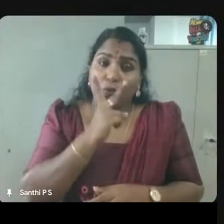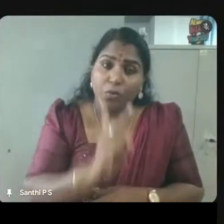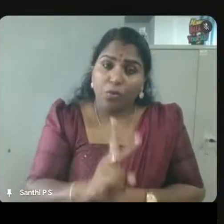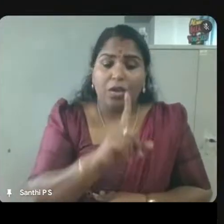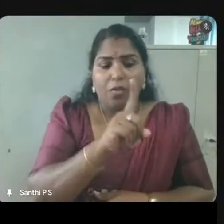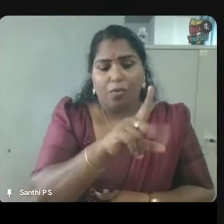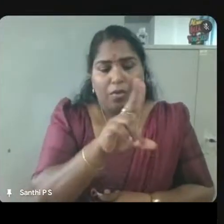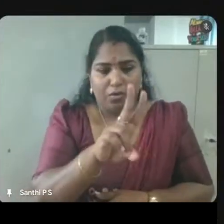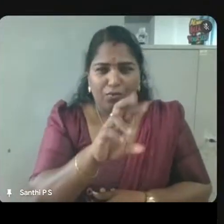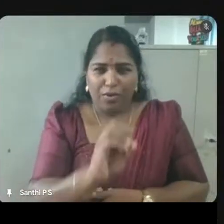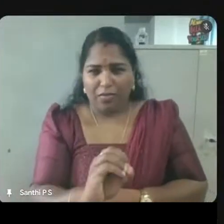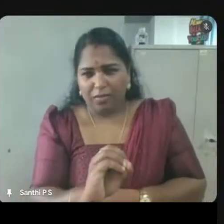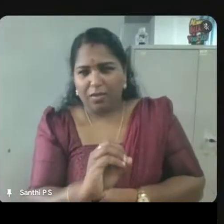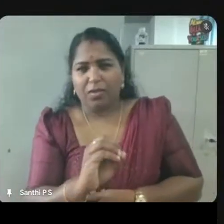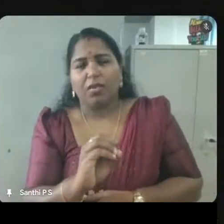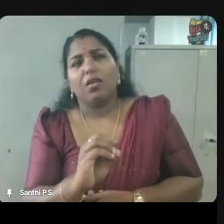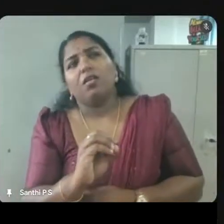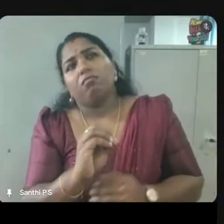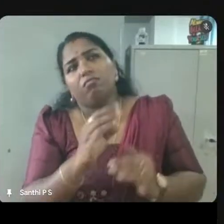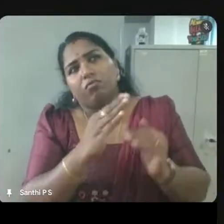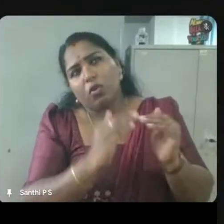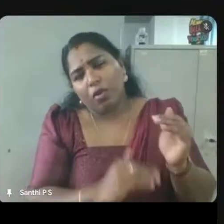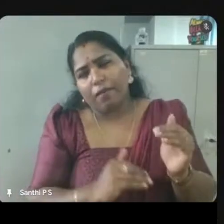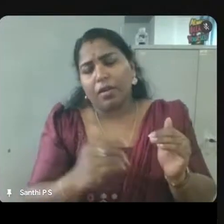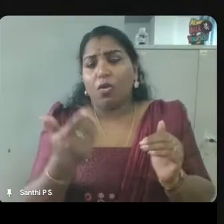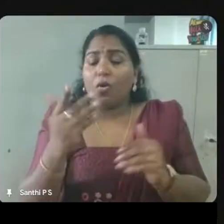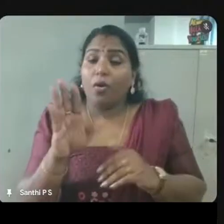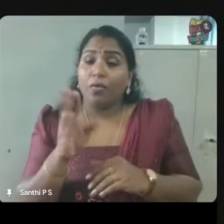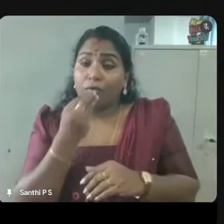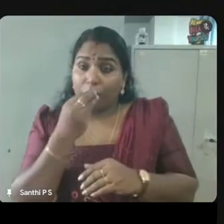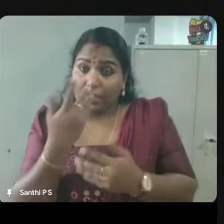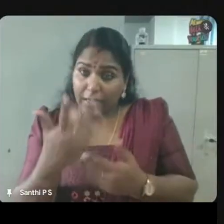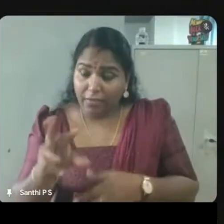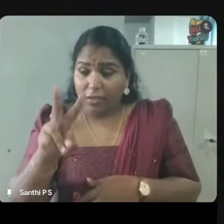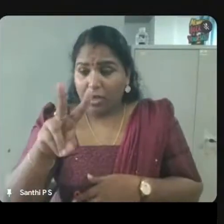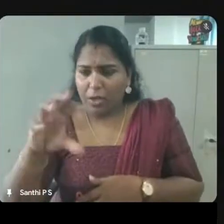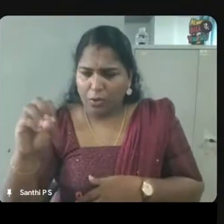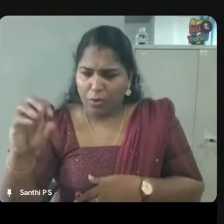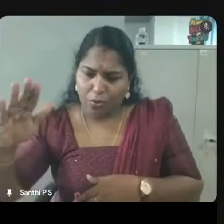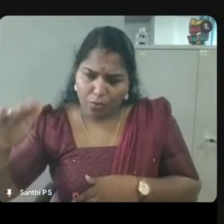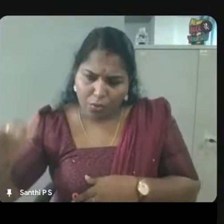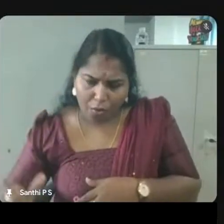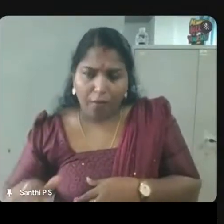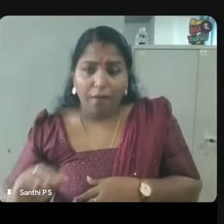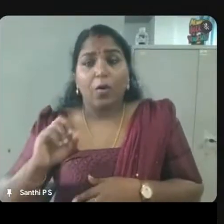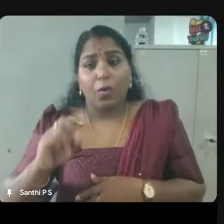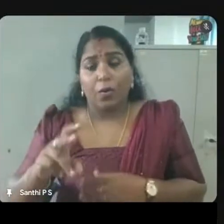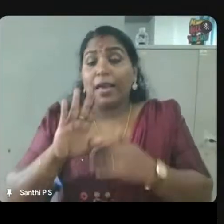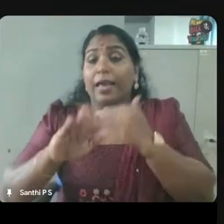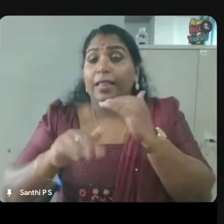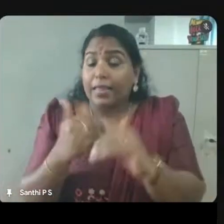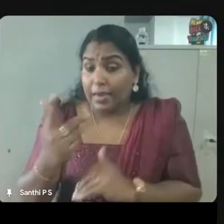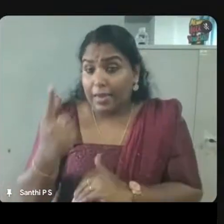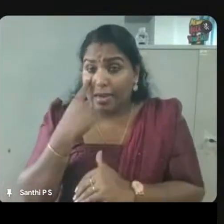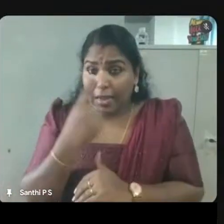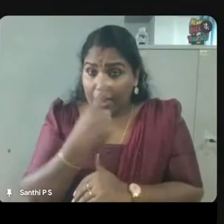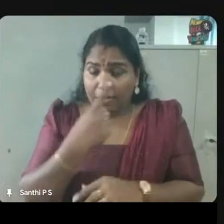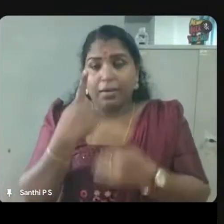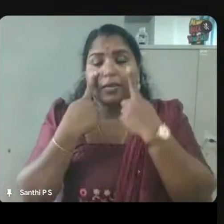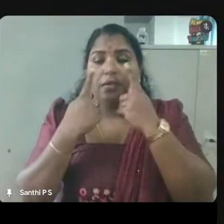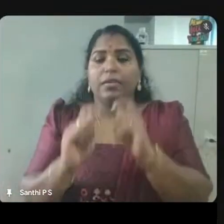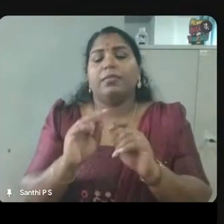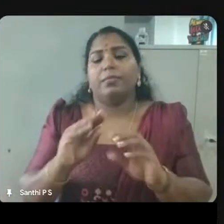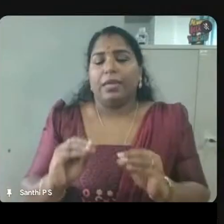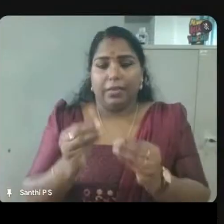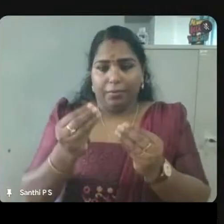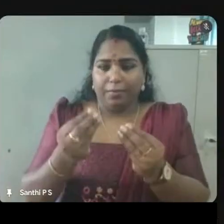200 കുറവുള്ള ഒരു ദിവസം നമ്മൾ കണ്ണട ചെക്ക് ചെയ്താലേ നമുക്ക് ആക്യുറേറ്റ് ആയിട്ടുള്ള ഒരു വാല്യൂ കിട്ടുന്നുള്ളൂ. ദാറ്റ് ഇസ് ഫസ്റ്റ് തിങ്. ആർത്രൈറ്റിസിൽ ഏറ്റവും